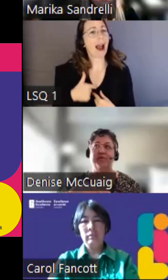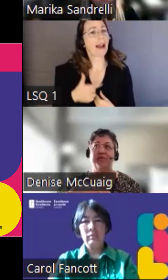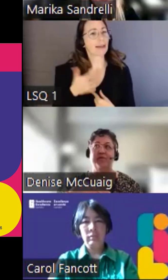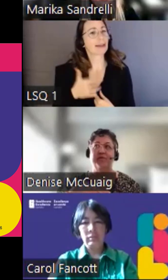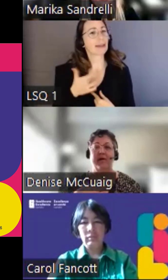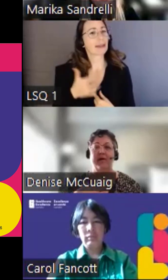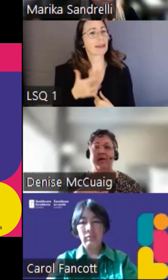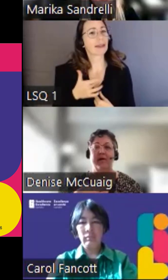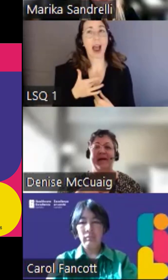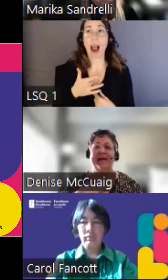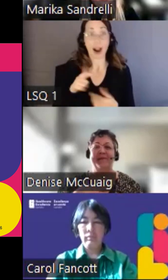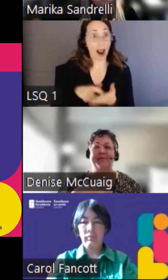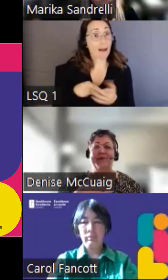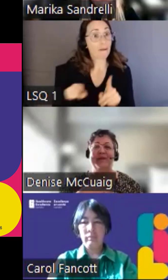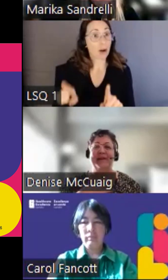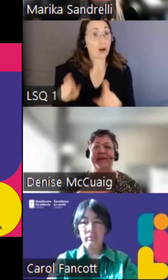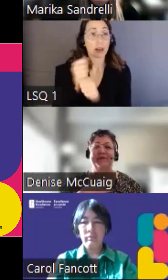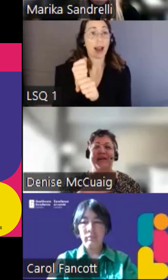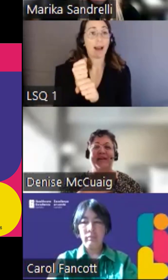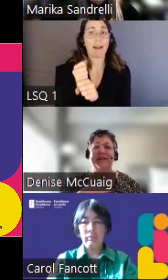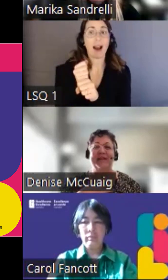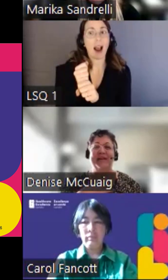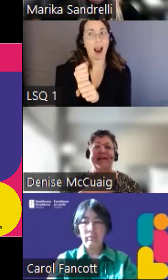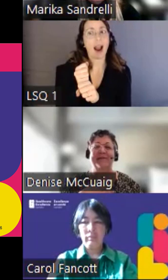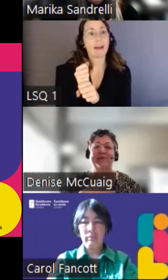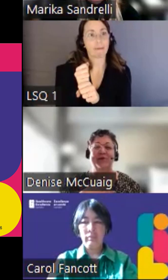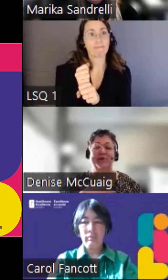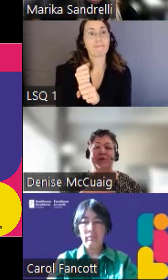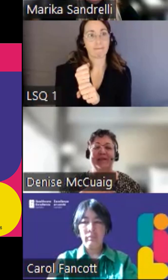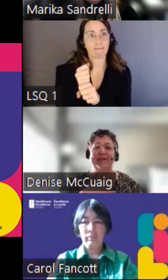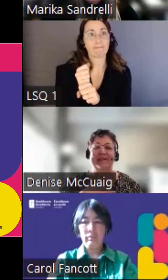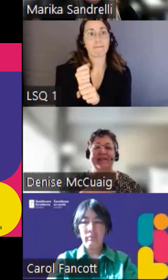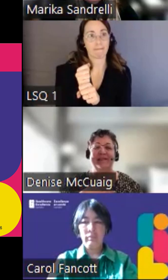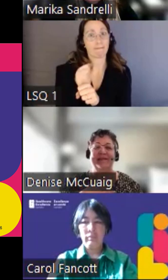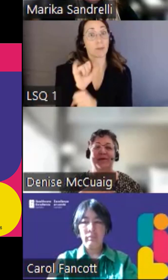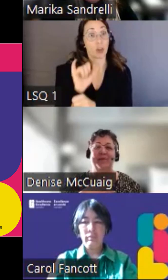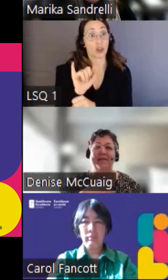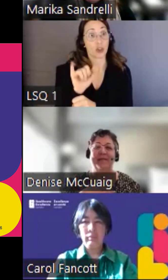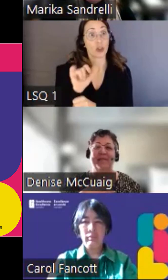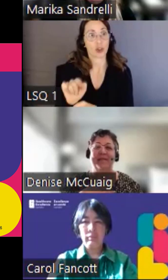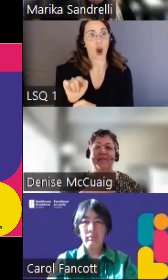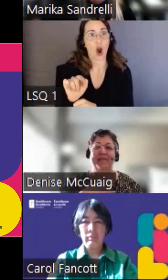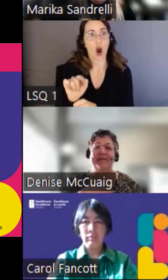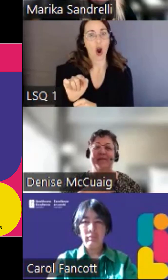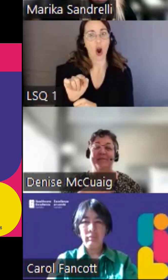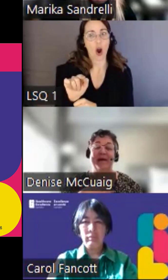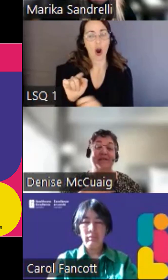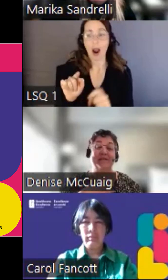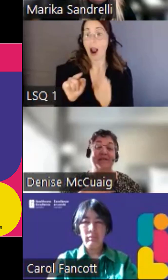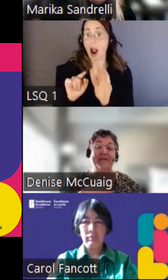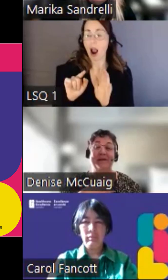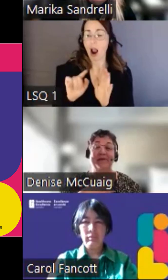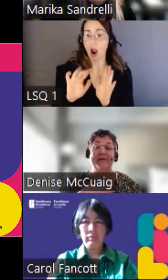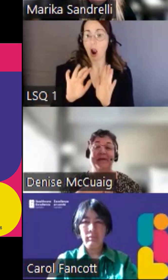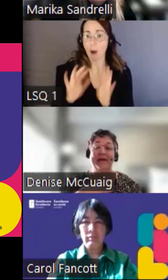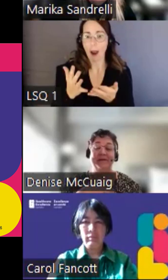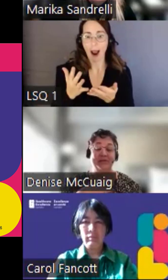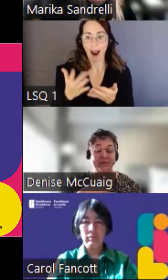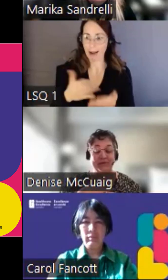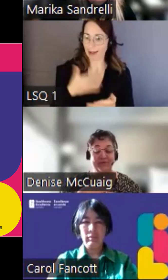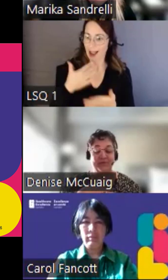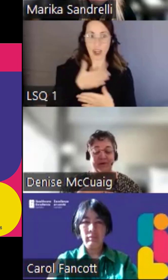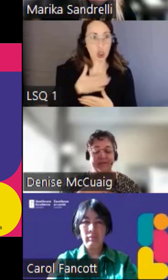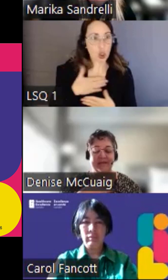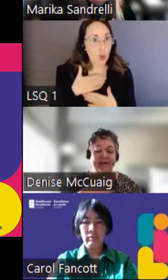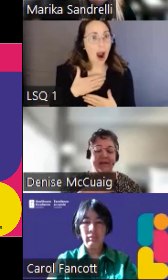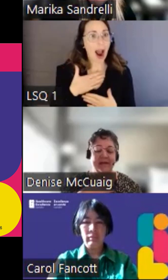faire en sorte qu'on se réénergise, qu'on ressente de la joie dans notre parcours professionnel, dans cette voie qu'on a choisie